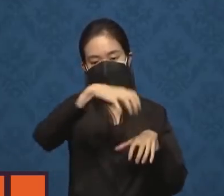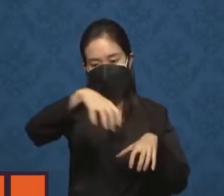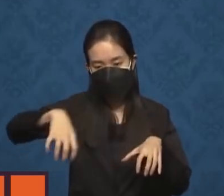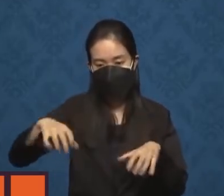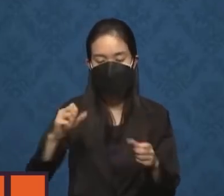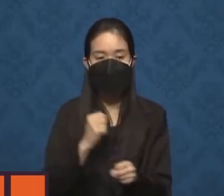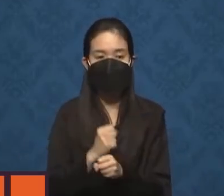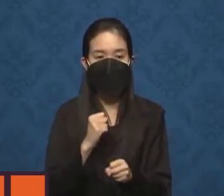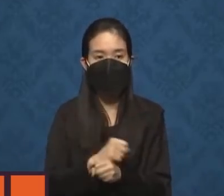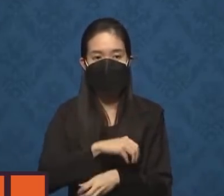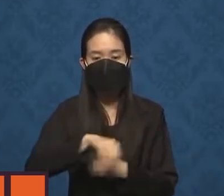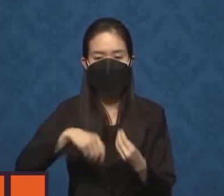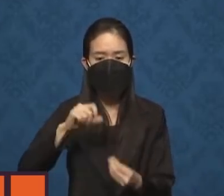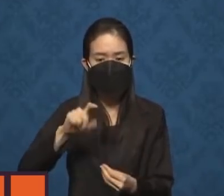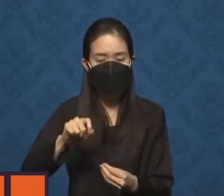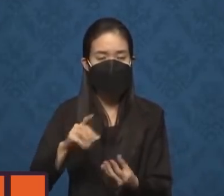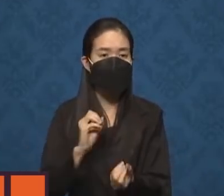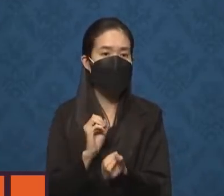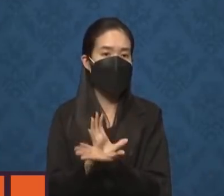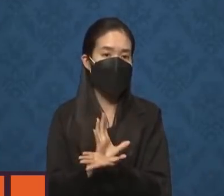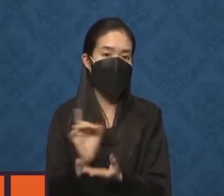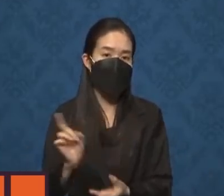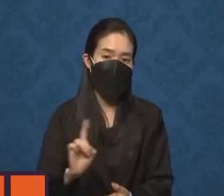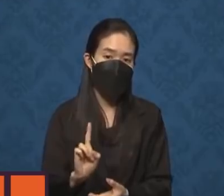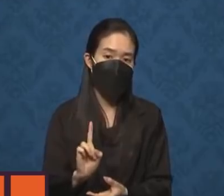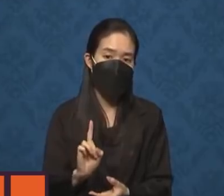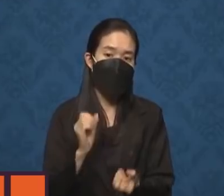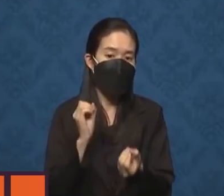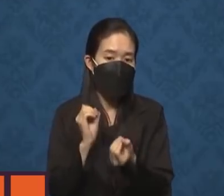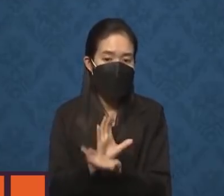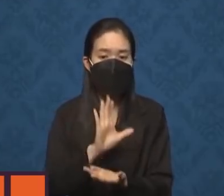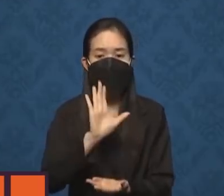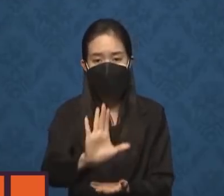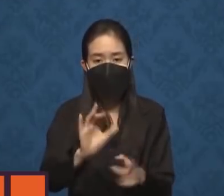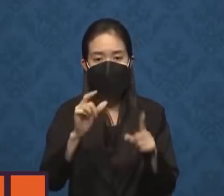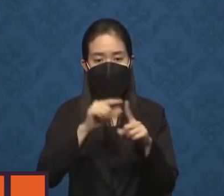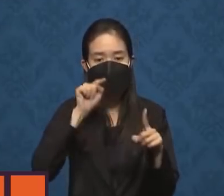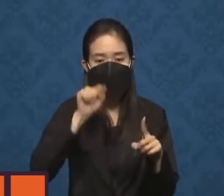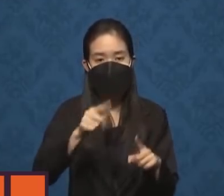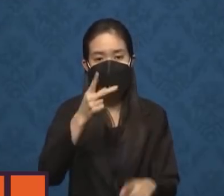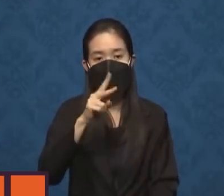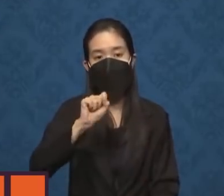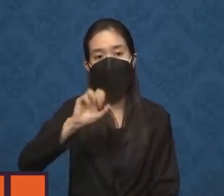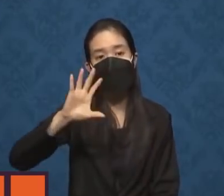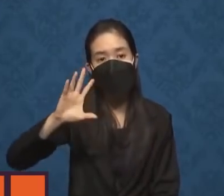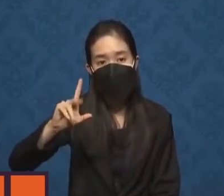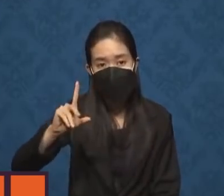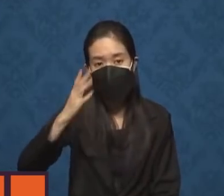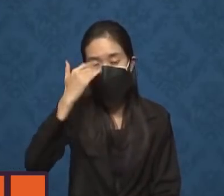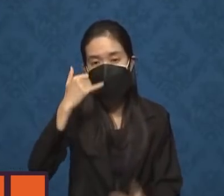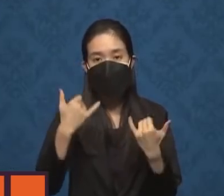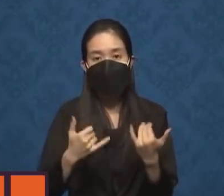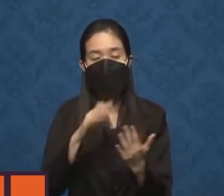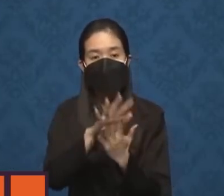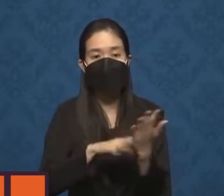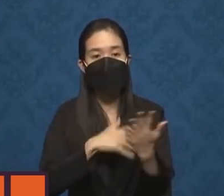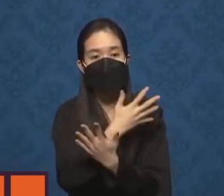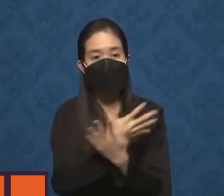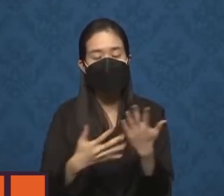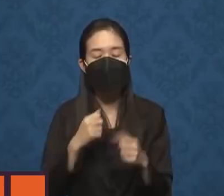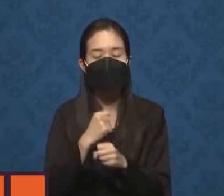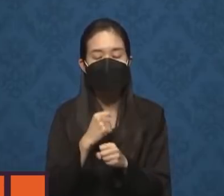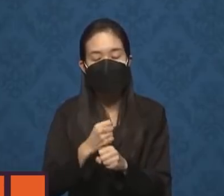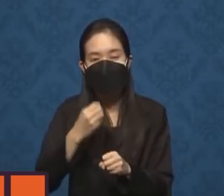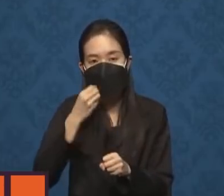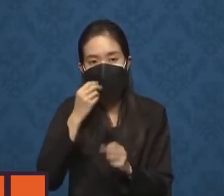ที่ได้รับผลกระทบจับคำสั่งหัวหน้าคสชหน้าที่ยกเว้นกฎหมายผังเมืองที่ปล่อยให้